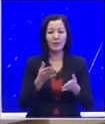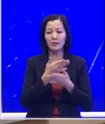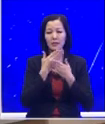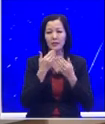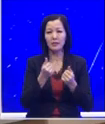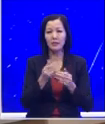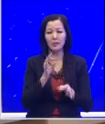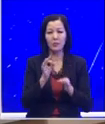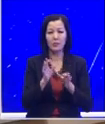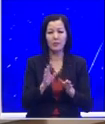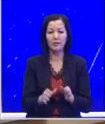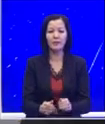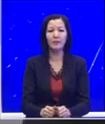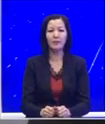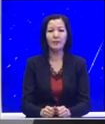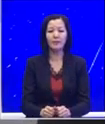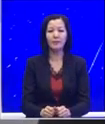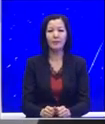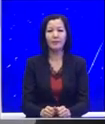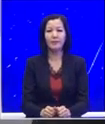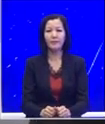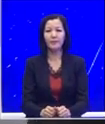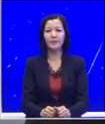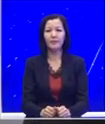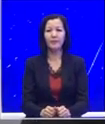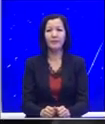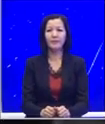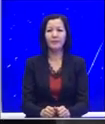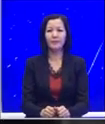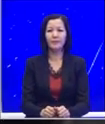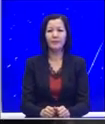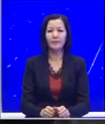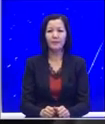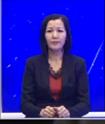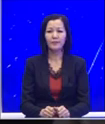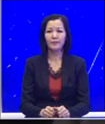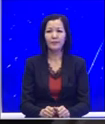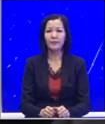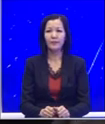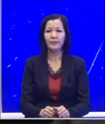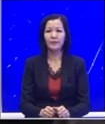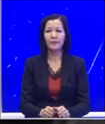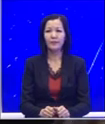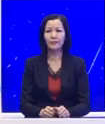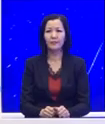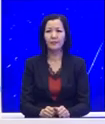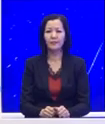пациентов нет, заверили в ведомстве. Азат Жумаханов, Дамир Анитов, Аделяк Жаркенова, телеканал ЖТСУ.